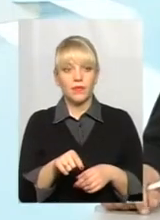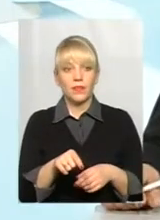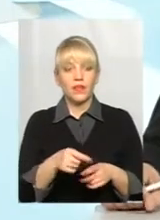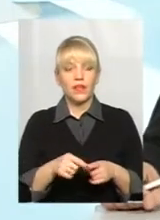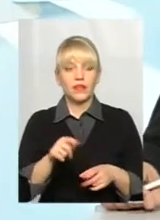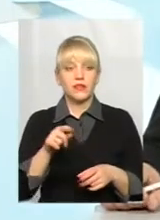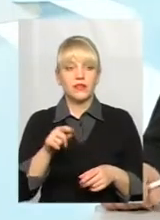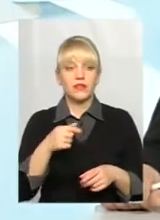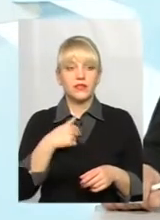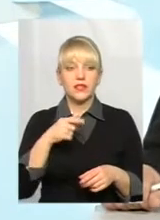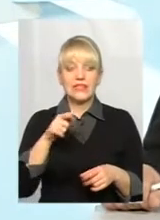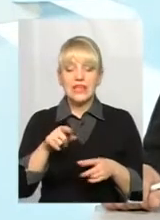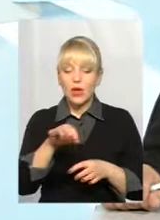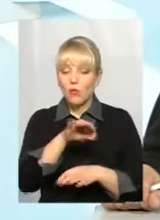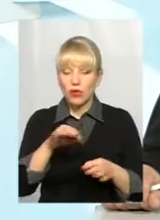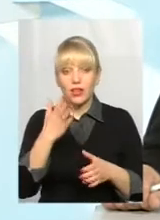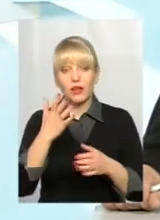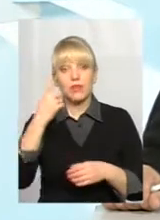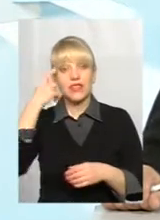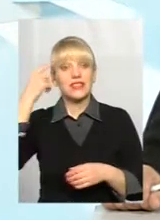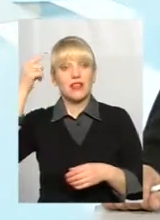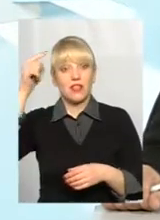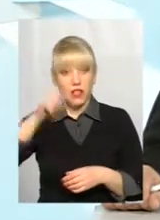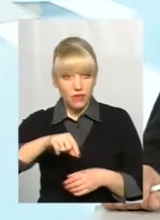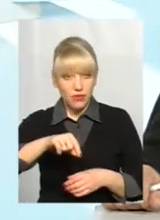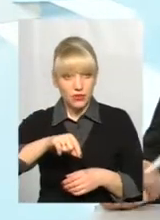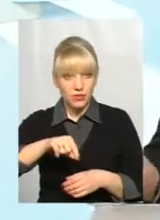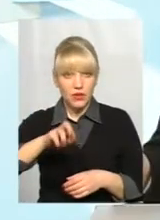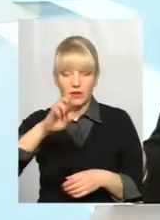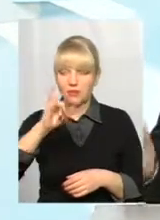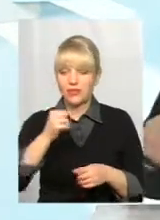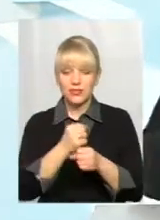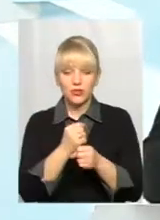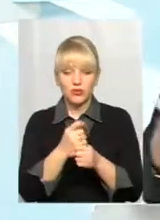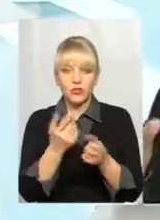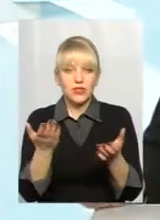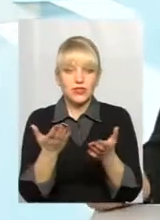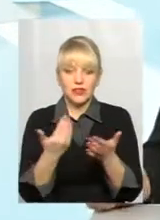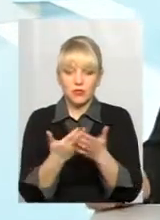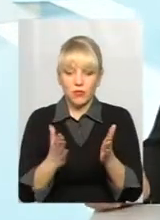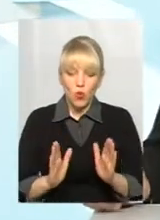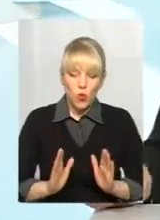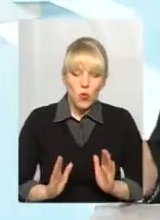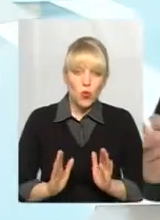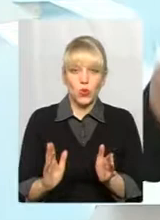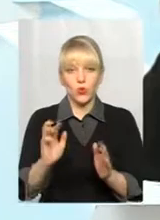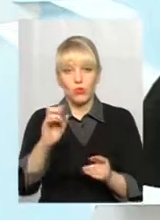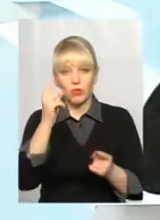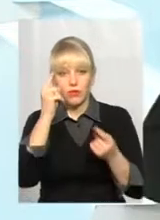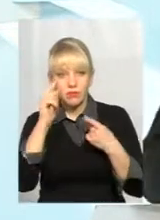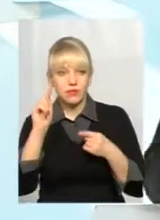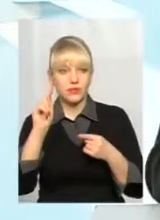неправильно проєктант, якби він знав, от, і він би зробив якийсь коридор, щось би там передбачив, значить, а не